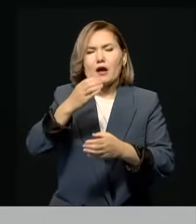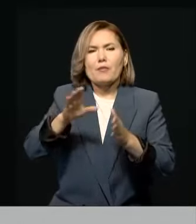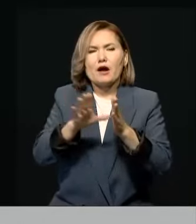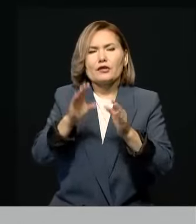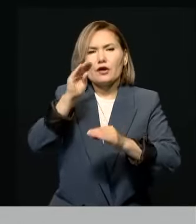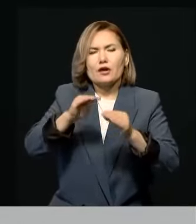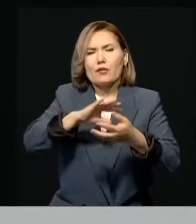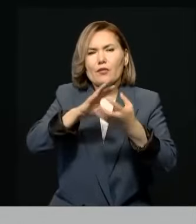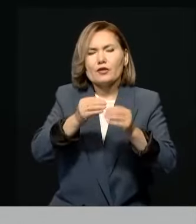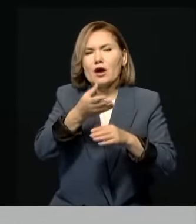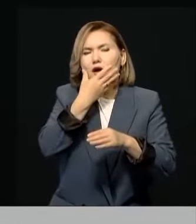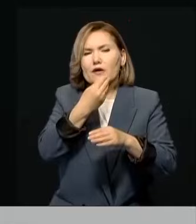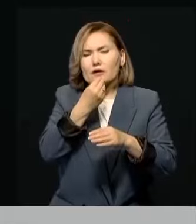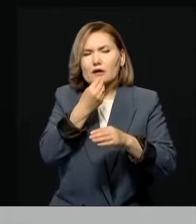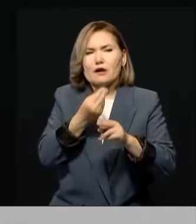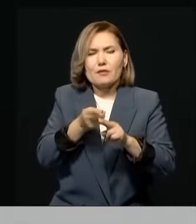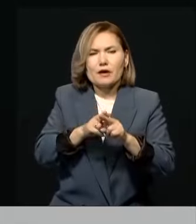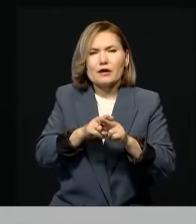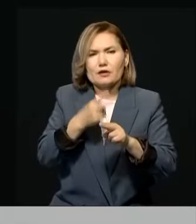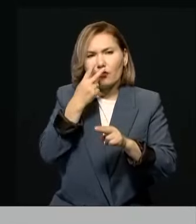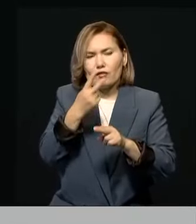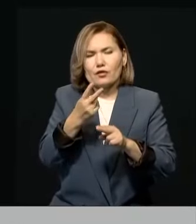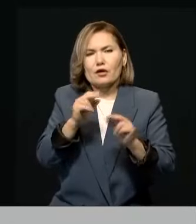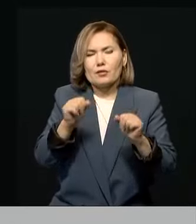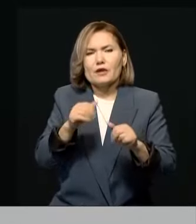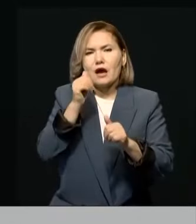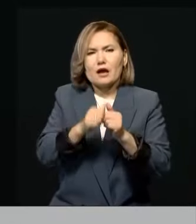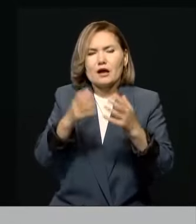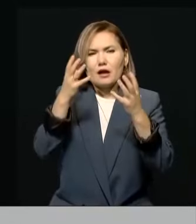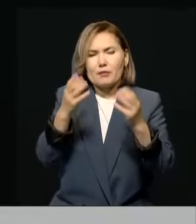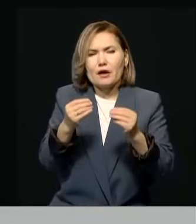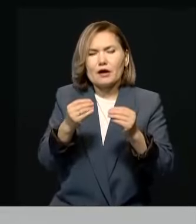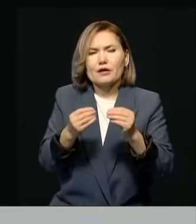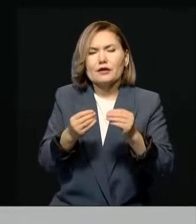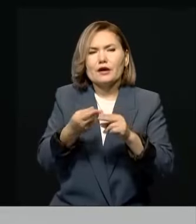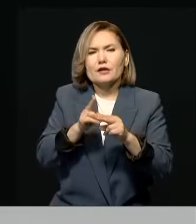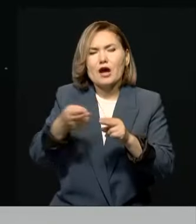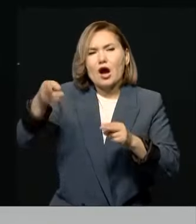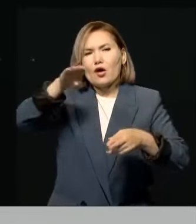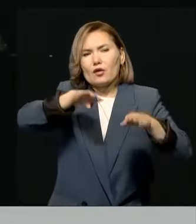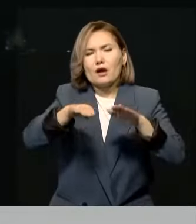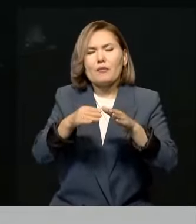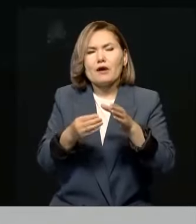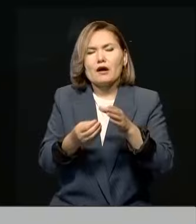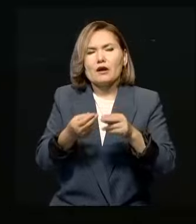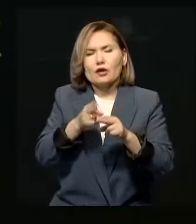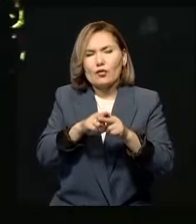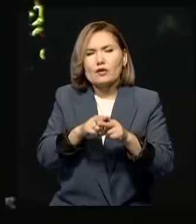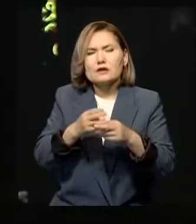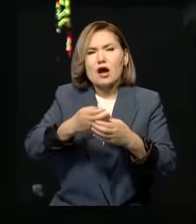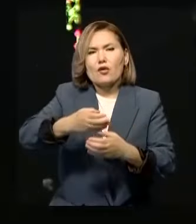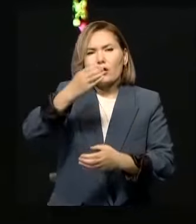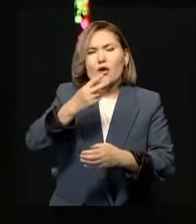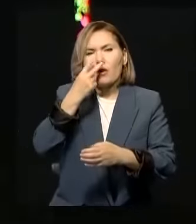қаланың сәулет келбетін жақсартып, ажарландыра түсті. Күн сайын Көктөбені көрікті табиғатын тамашалауға, нұрамен